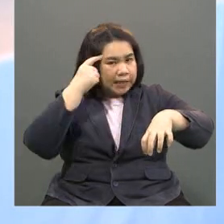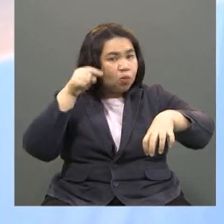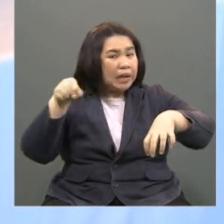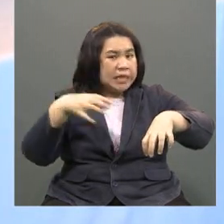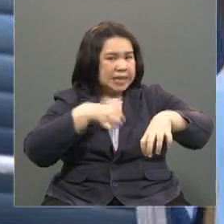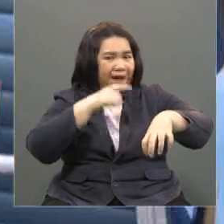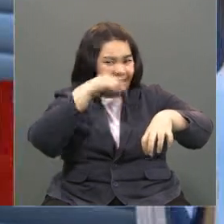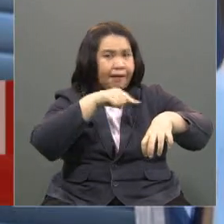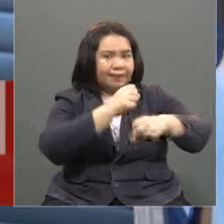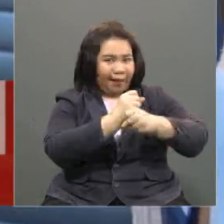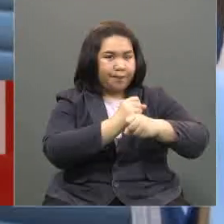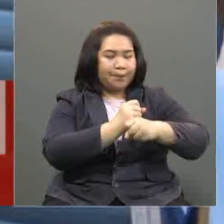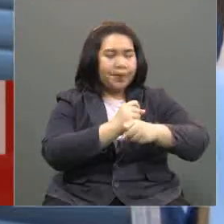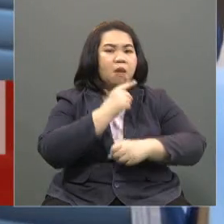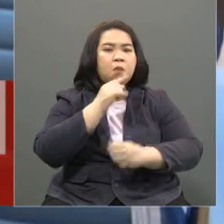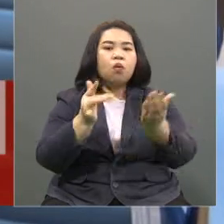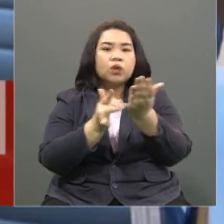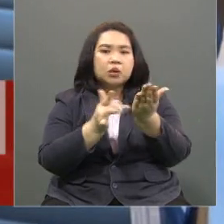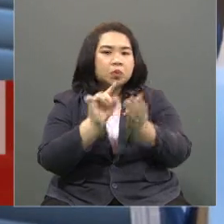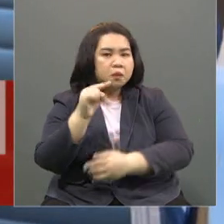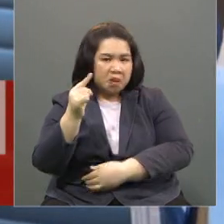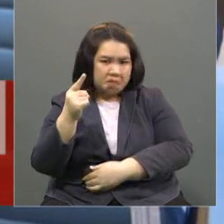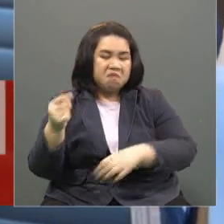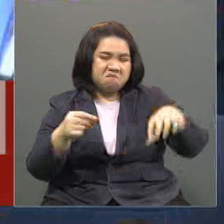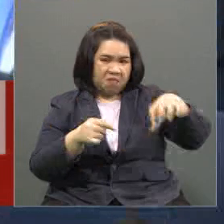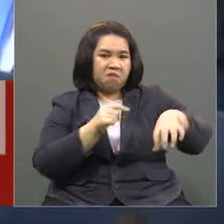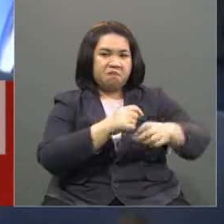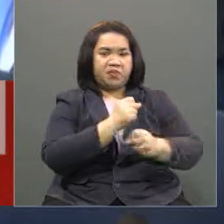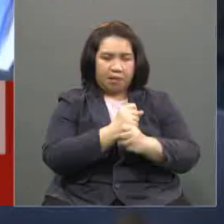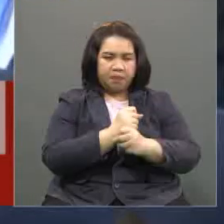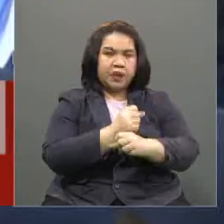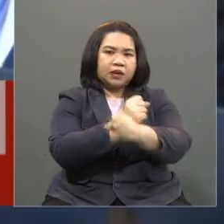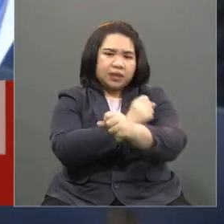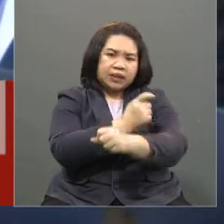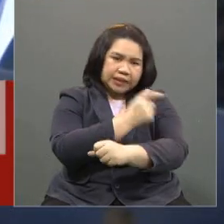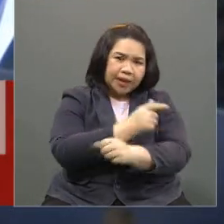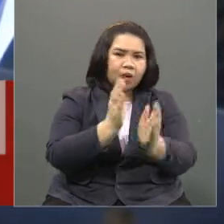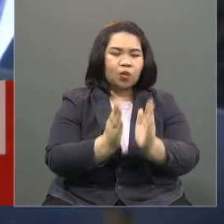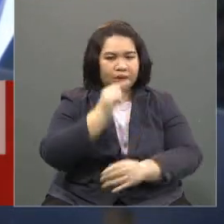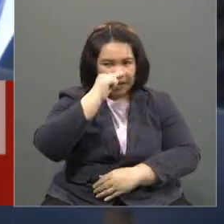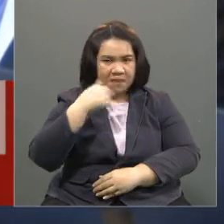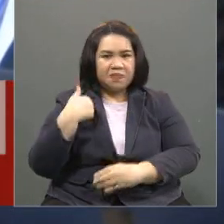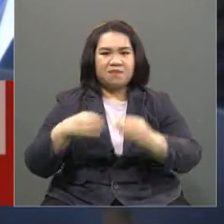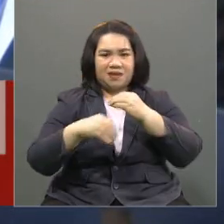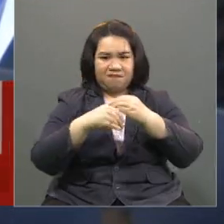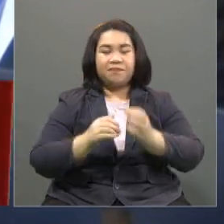ทศไทยเป็นการนำเอาเทคโนโลยีใหม่ๆเข้ามาพร้อมกับการจ้างงานที่เพิ่มขึ้นด้วยค่ะ